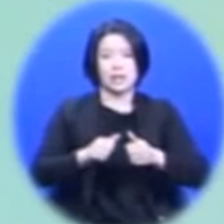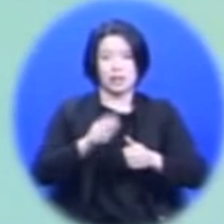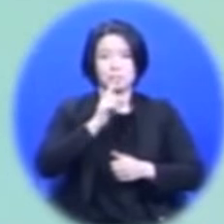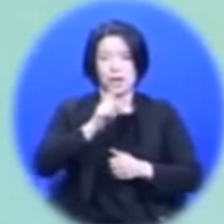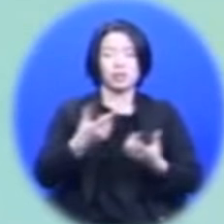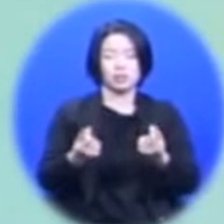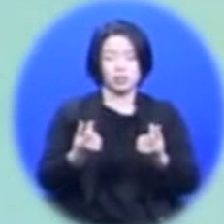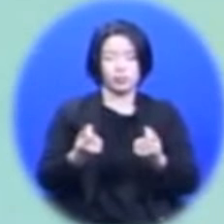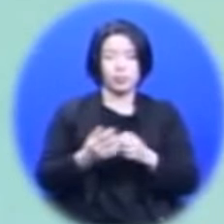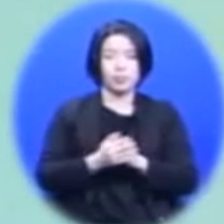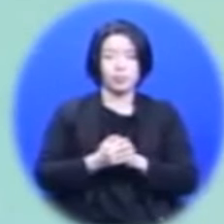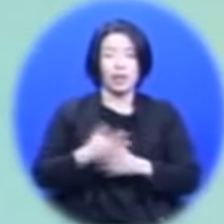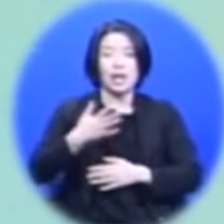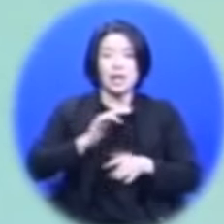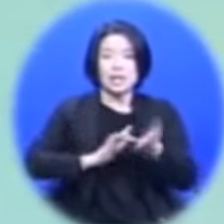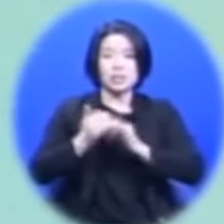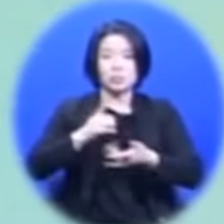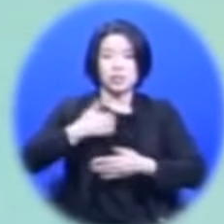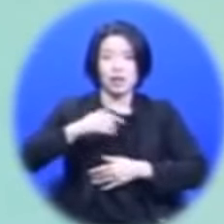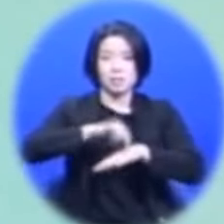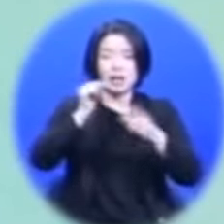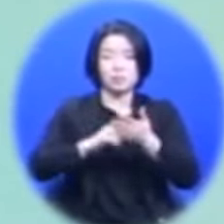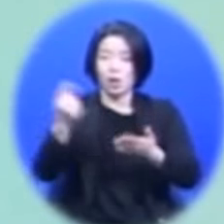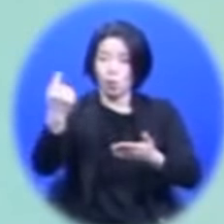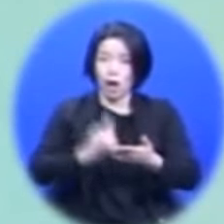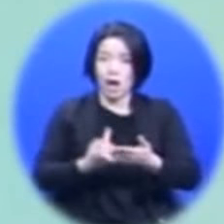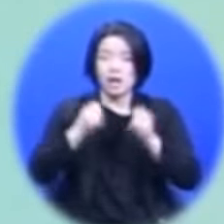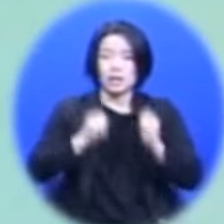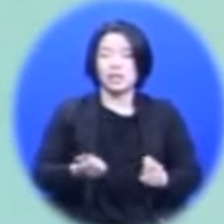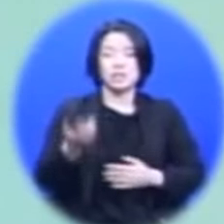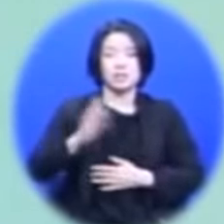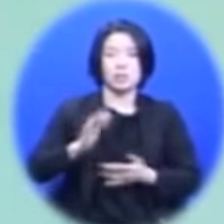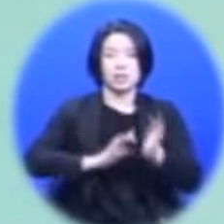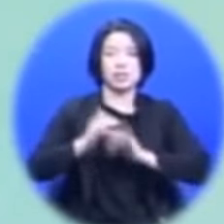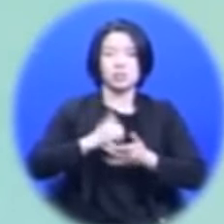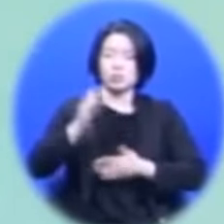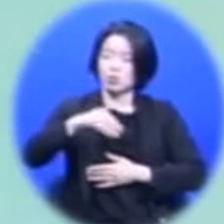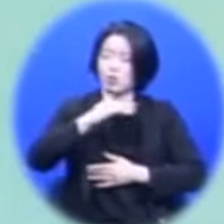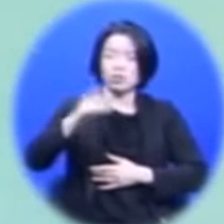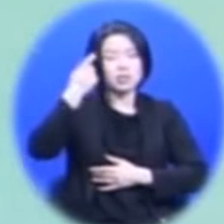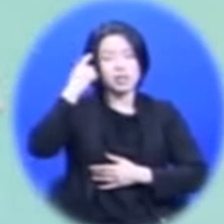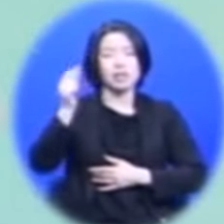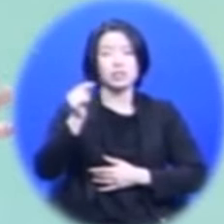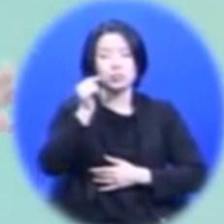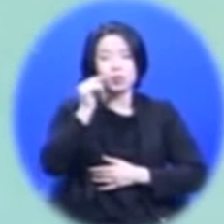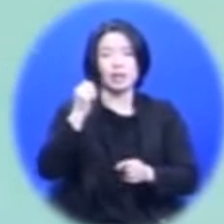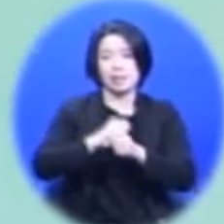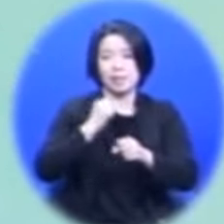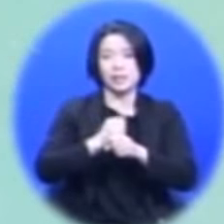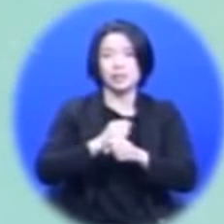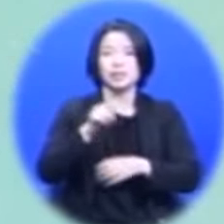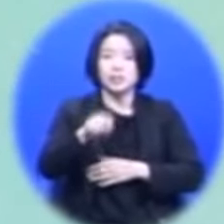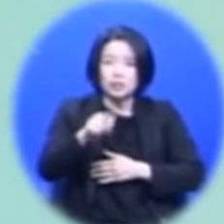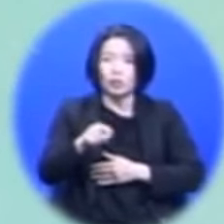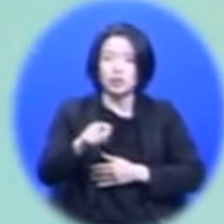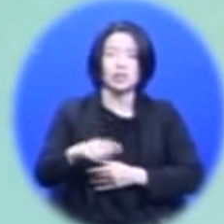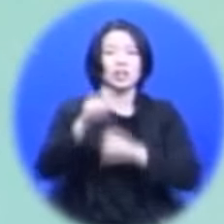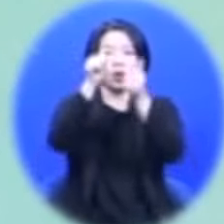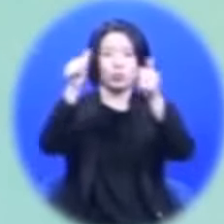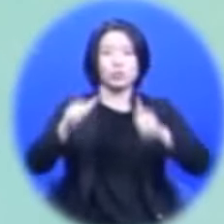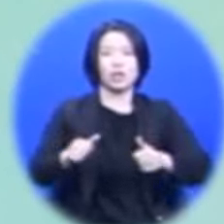겁니다. 예수님이 내 마음에 와 계신데도 예수님을 전혀 생각지 못하고 살도록 만드는 것이 우상이라는